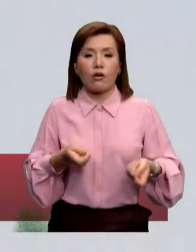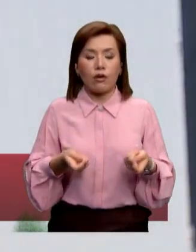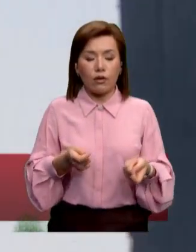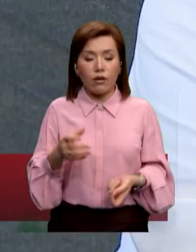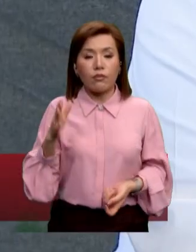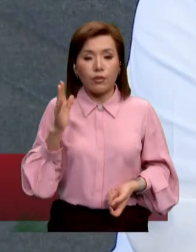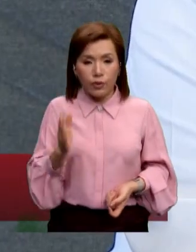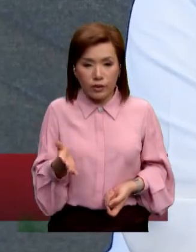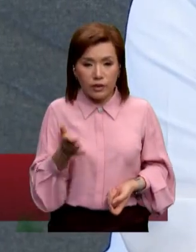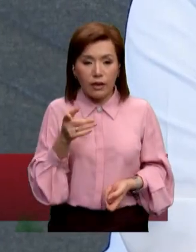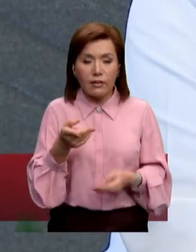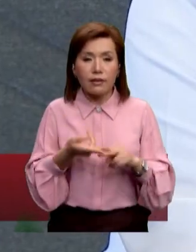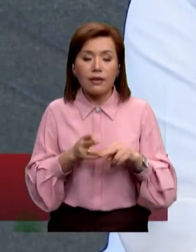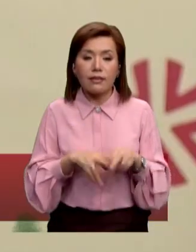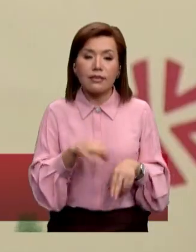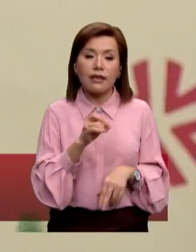правозащитница